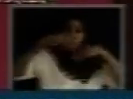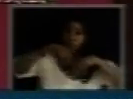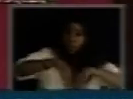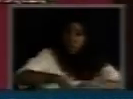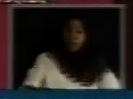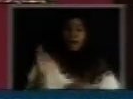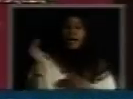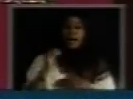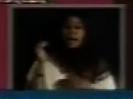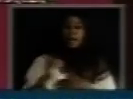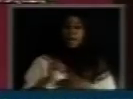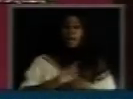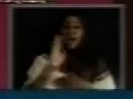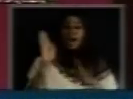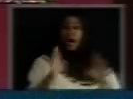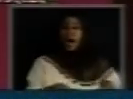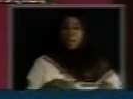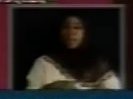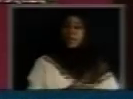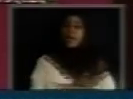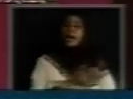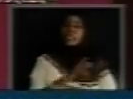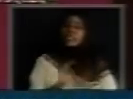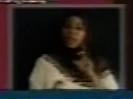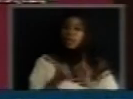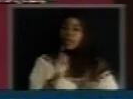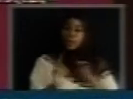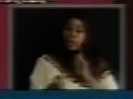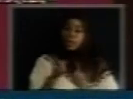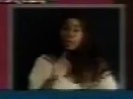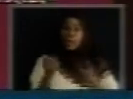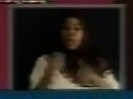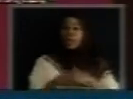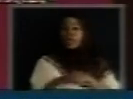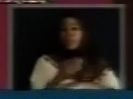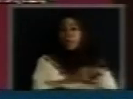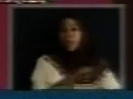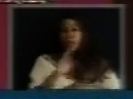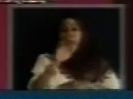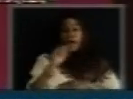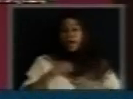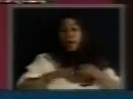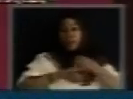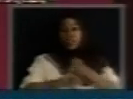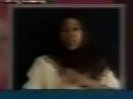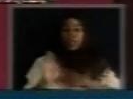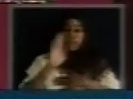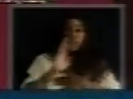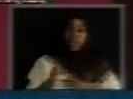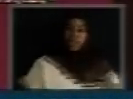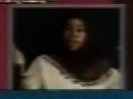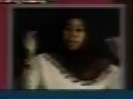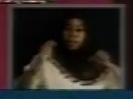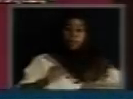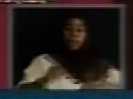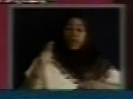anaweza kutembea pacha pacha juu ya maji, akamwita yule rafiki yake, njoo tunywe chai. Alipomwita rafiki yake kuja kunywa chai, walipomaliza kunywa chai akamwambia twende